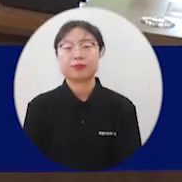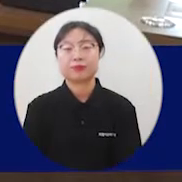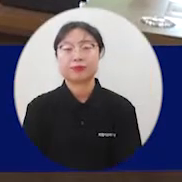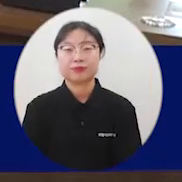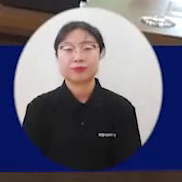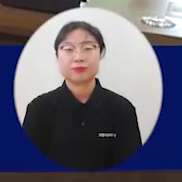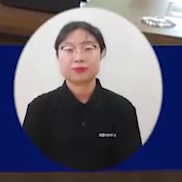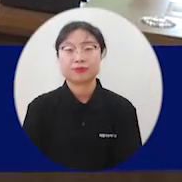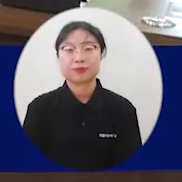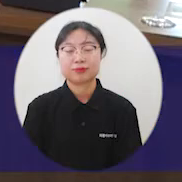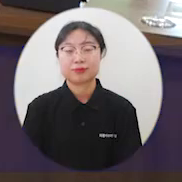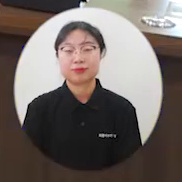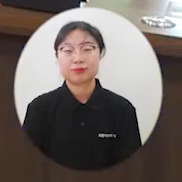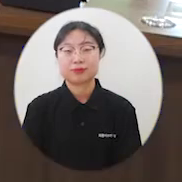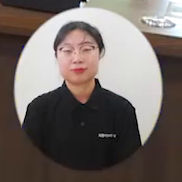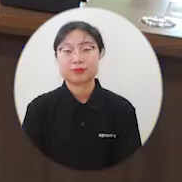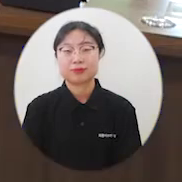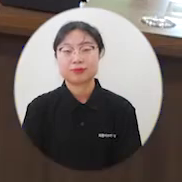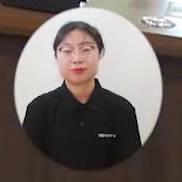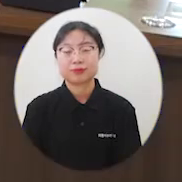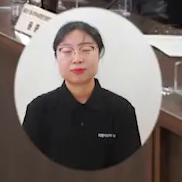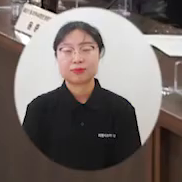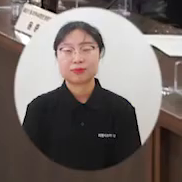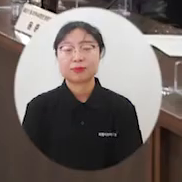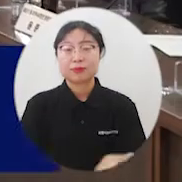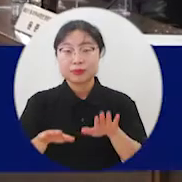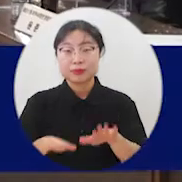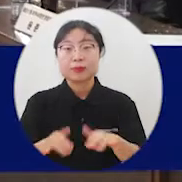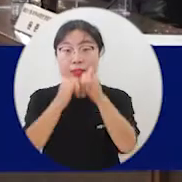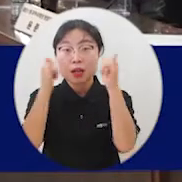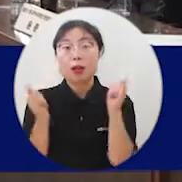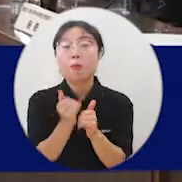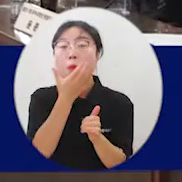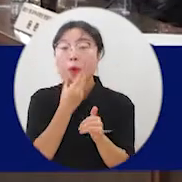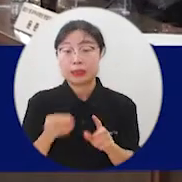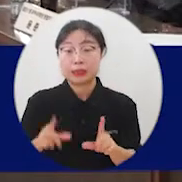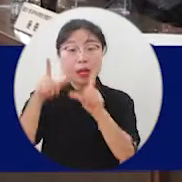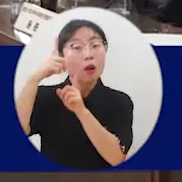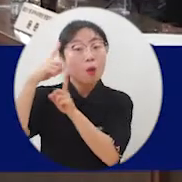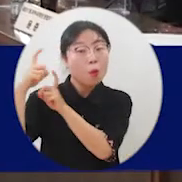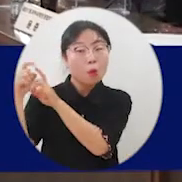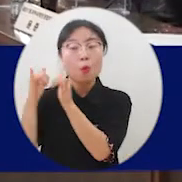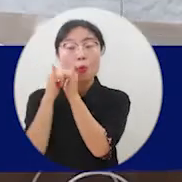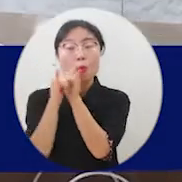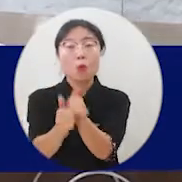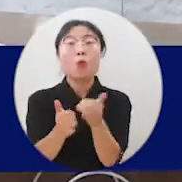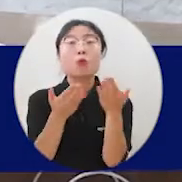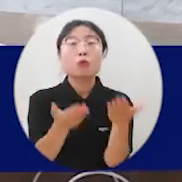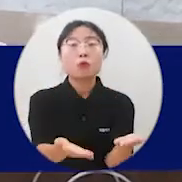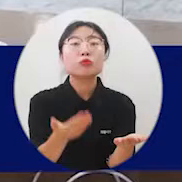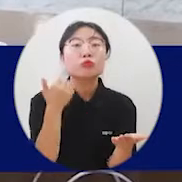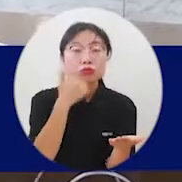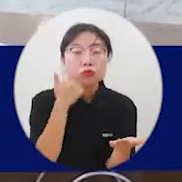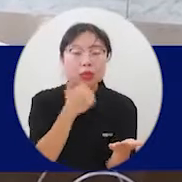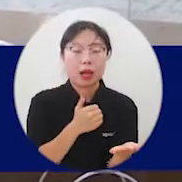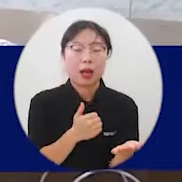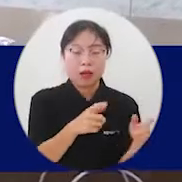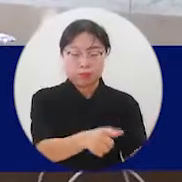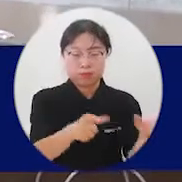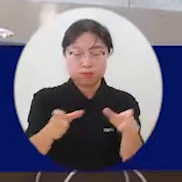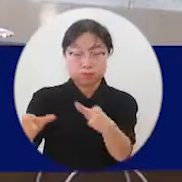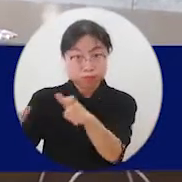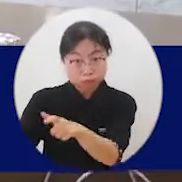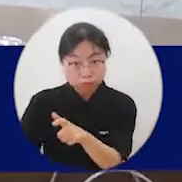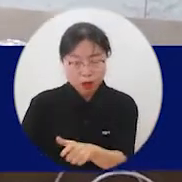유공자 시상식을 가졌습니다. 이번 사회복지의 날 기념 유공자 시상식에서는 보이지 않는 곳에서